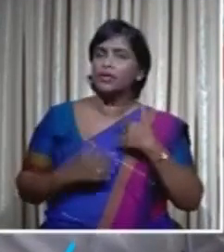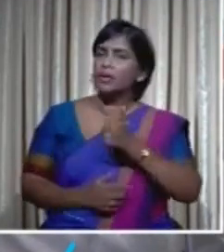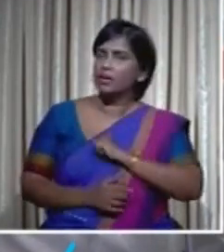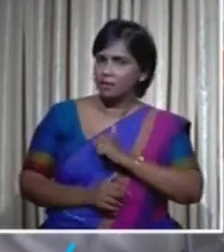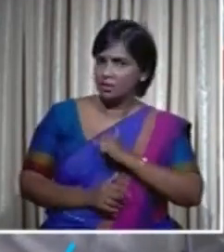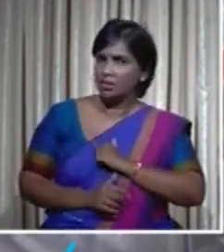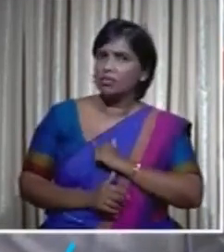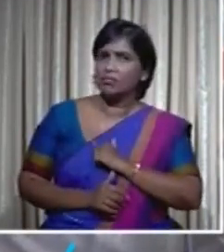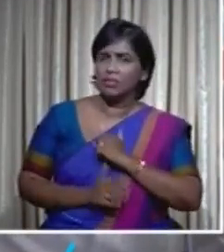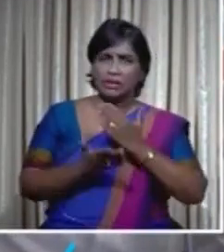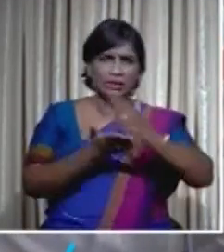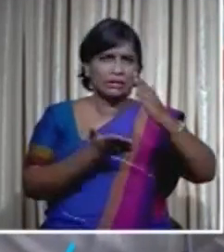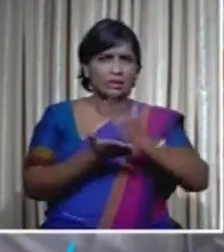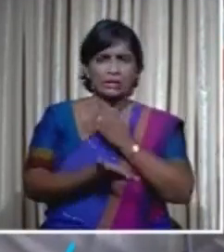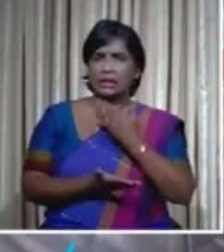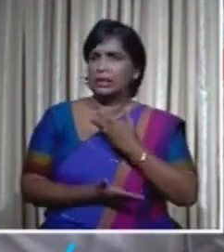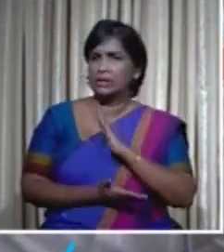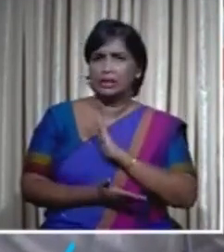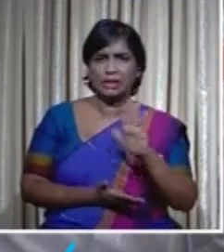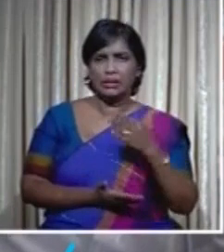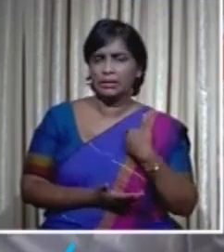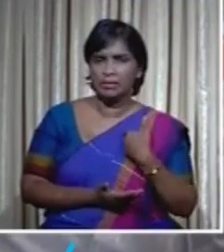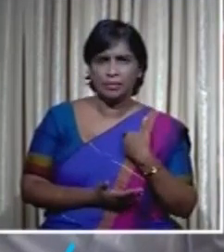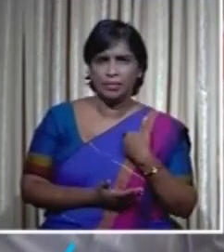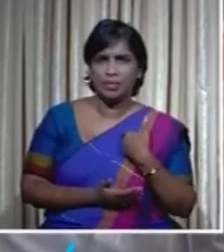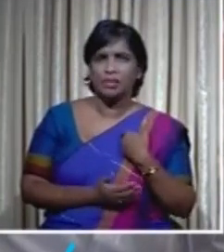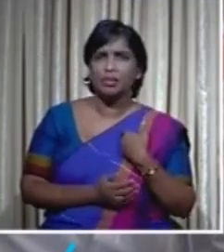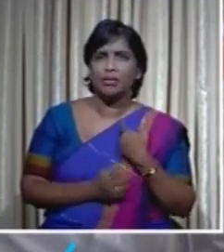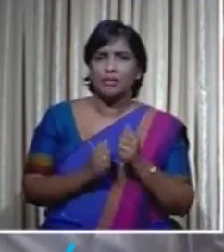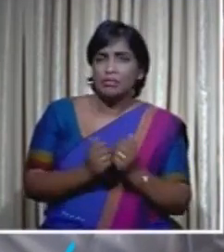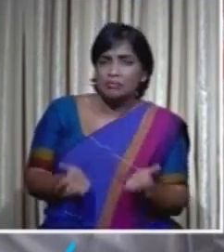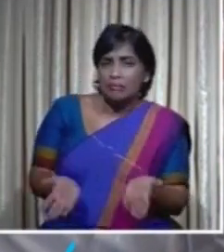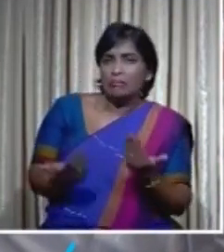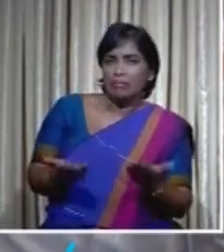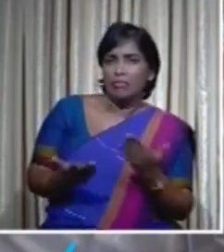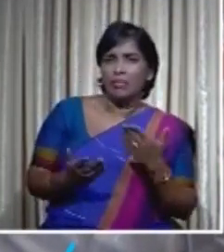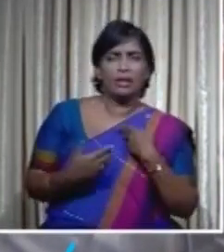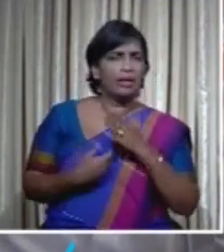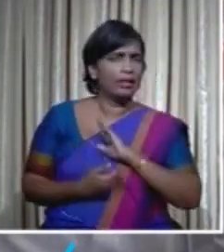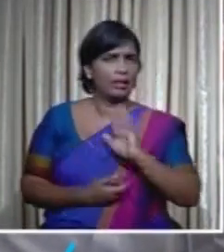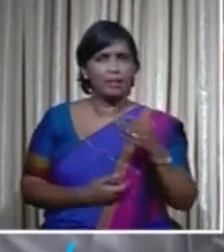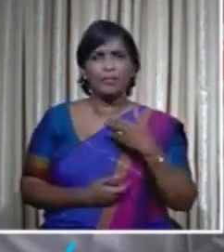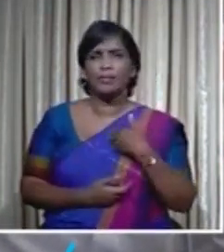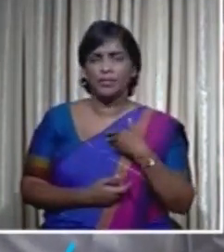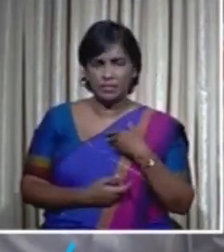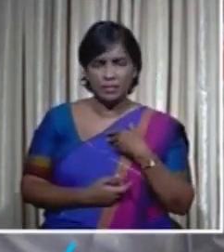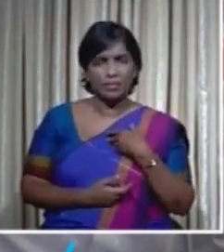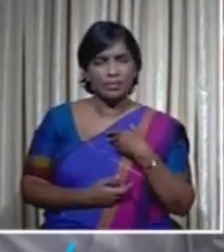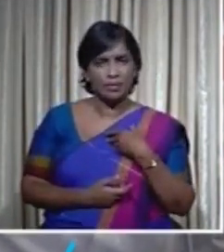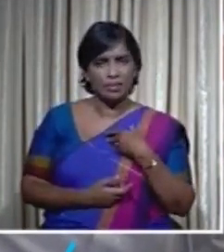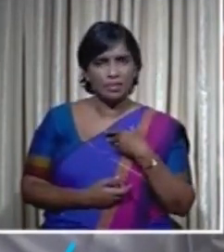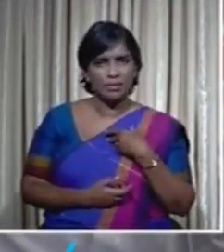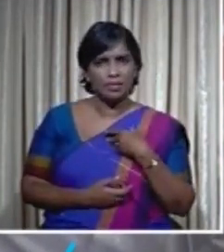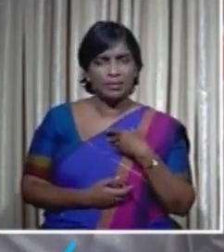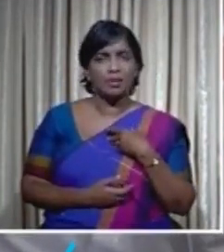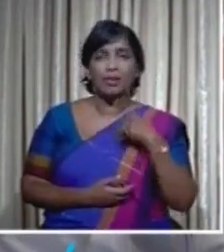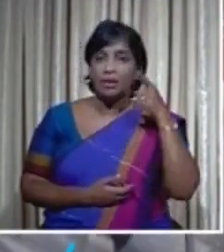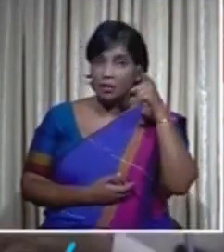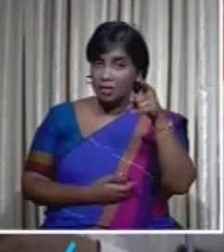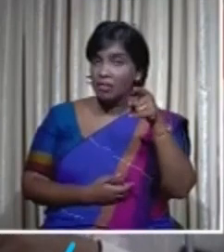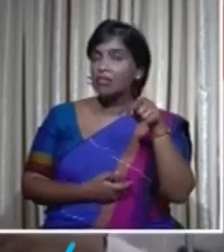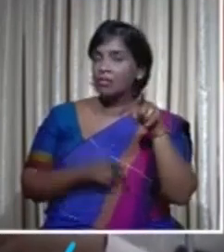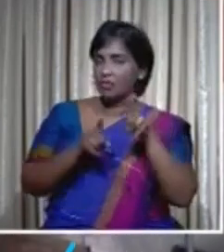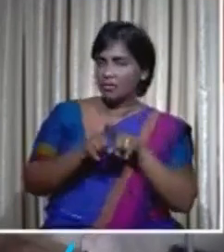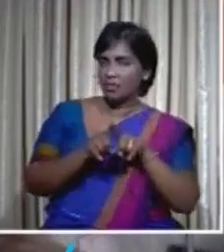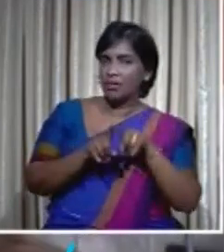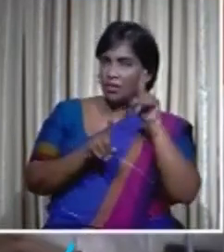நாங்கள் பிரிவினைகளுக்காக எப்பொழுதும் தூண்டப்பட்டவர்களும் அல்ல. நாங்கள் பிரிவினையை கொண்டு வந்தவர்களே உங்களுடைய பக்கத்தில் இருந்துதான். அறவழி